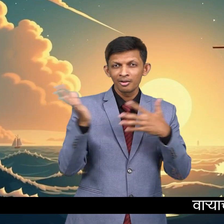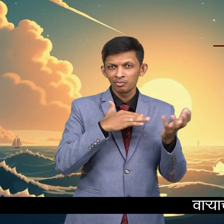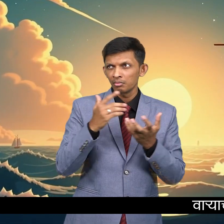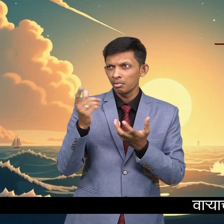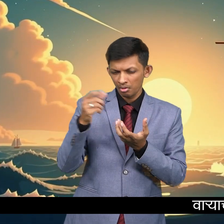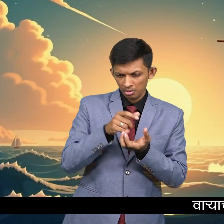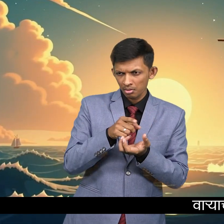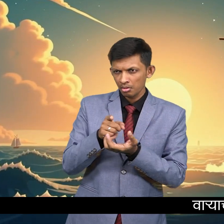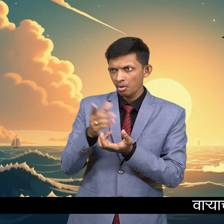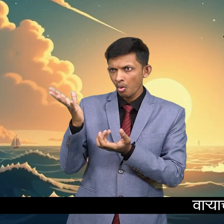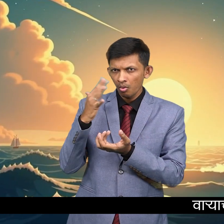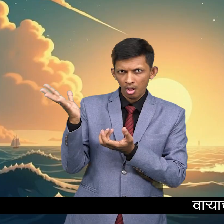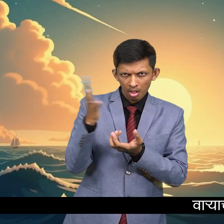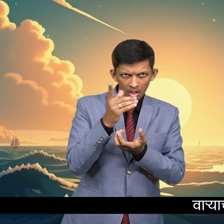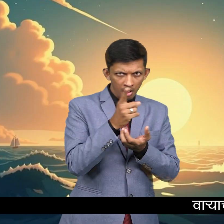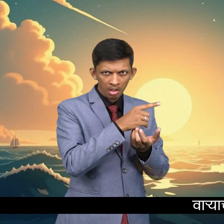वाऱ्यांची हालचाल.